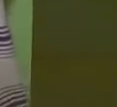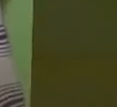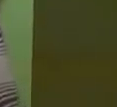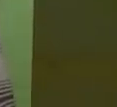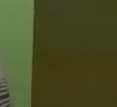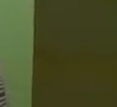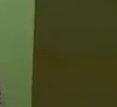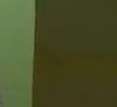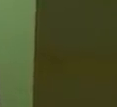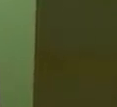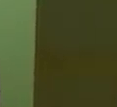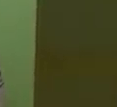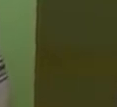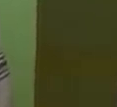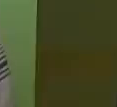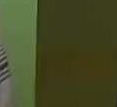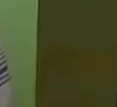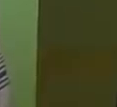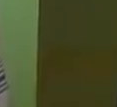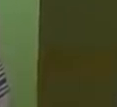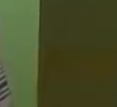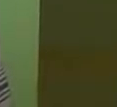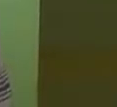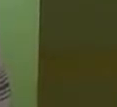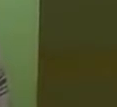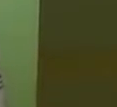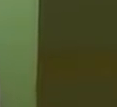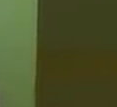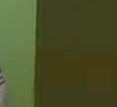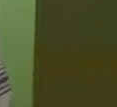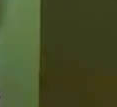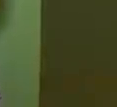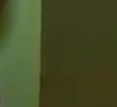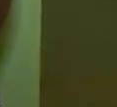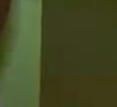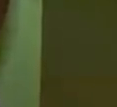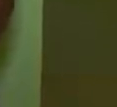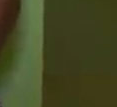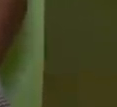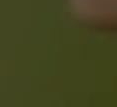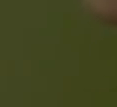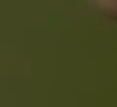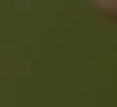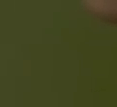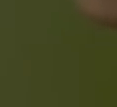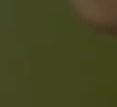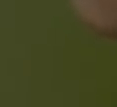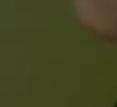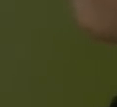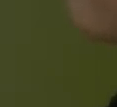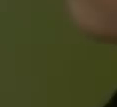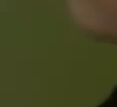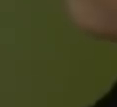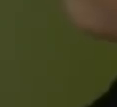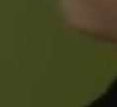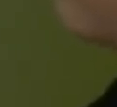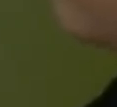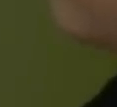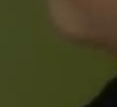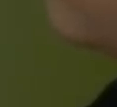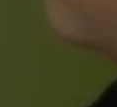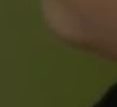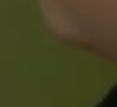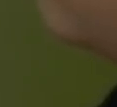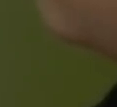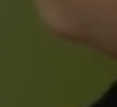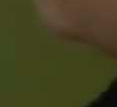yun? Si Jerome Tabali tsaka si ano po. Minorte. Po. O bakit ka doon niya sinaktan? Ayun nga po, dahil sa nambabato ka ng